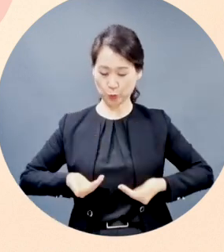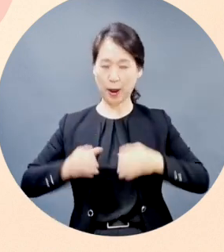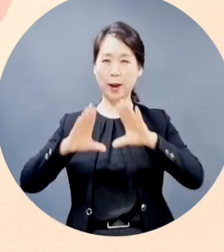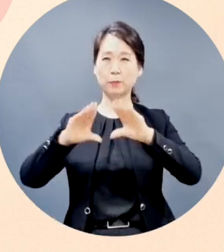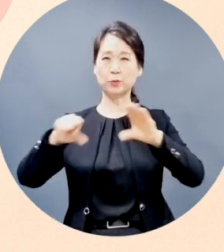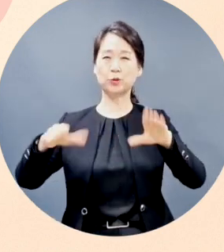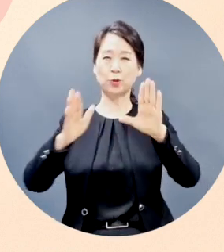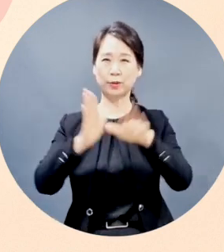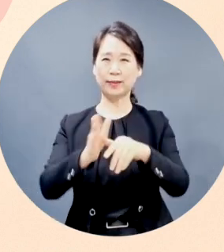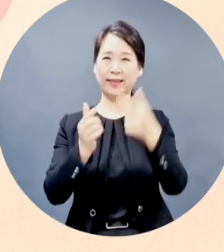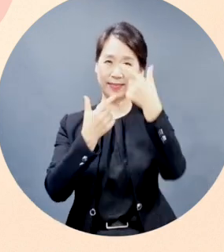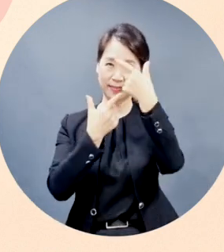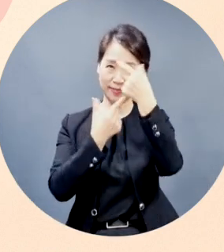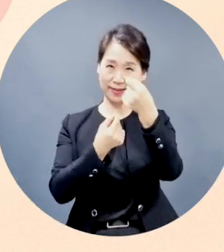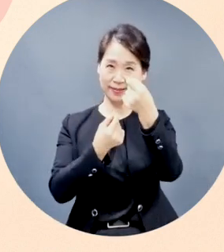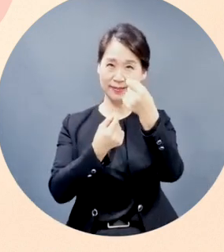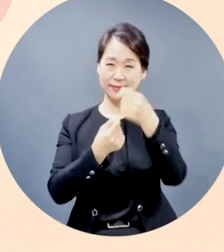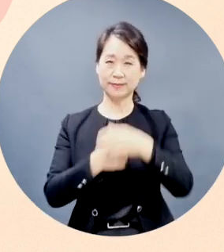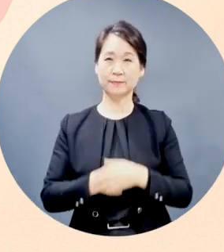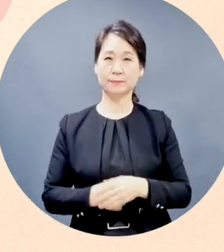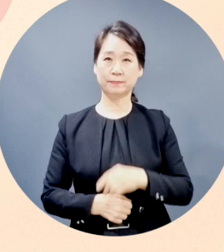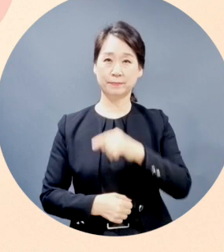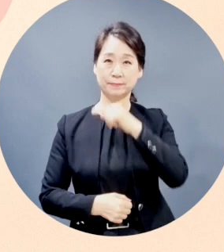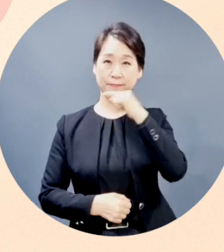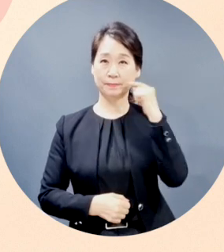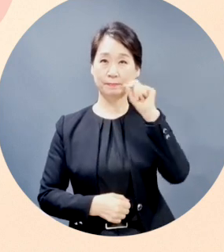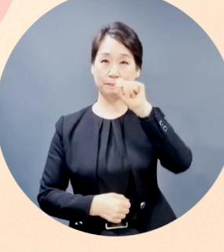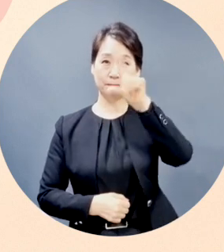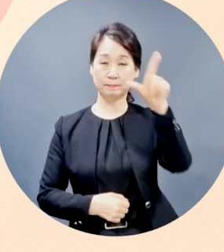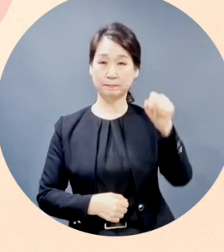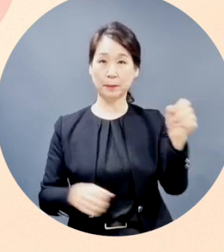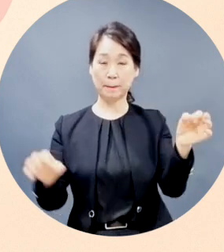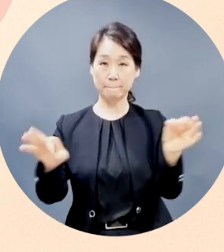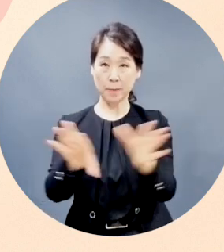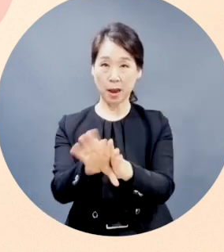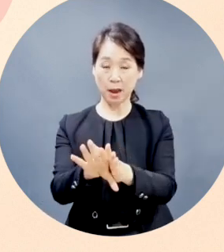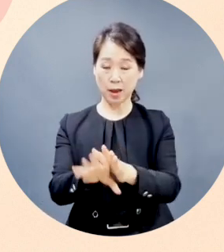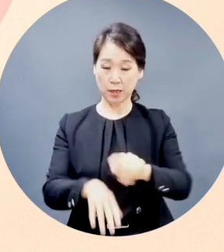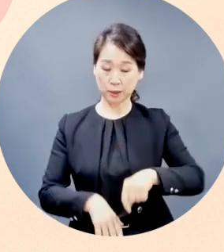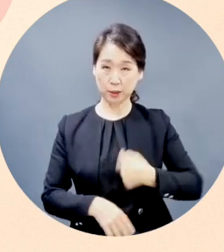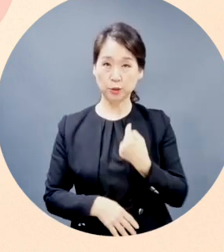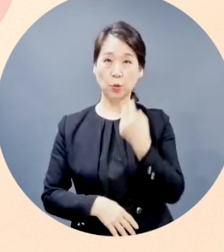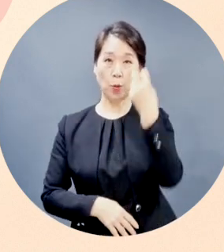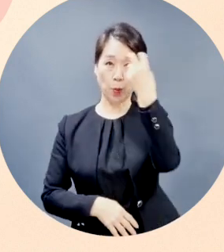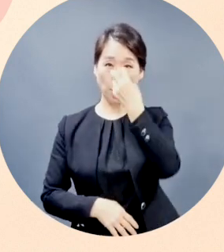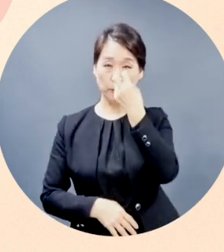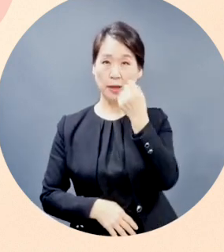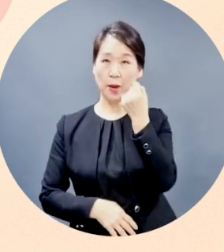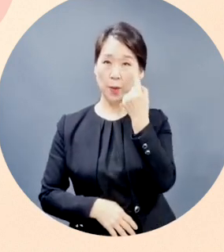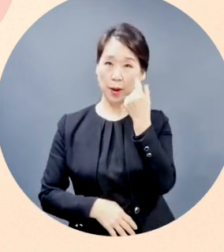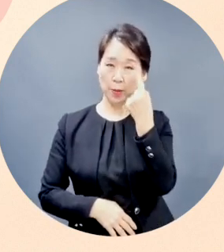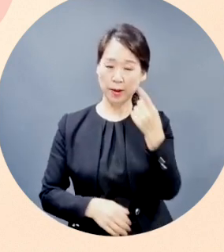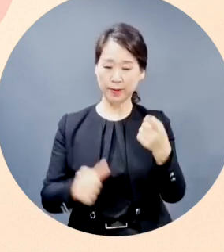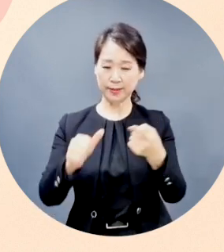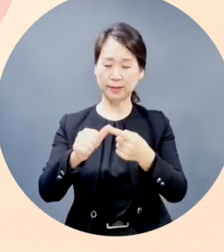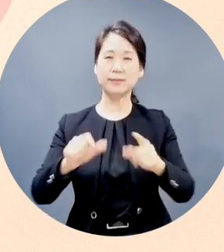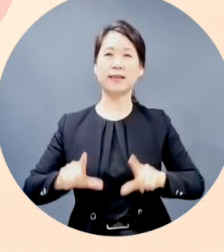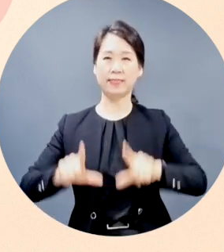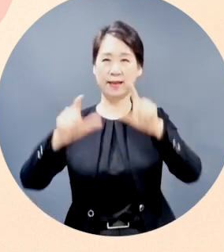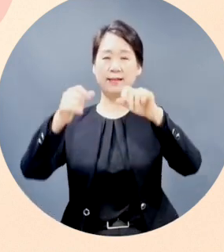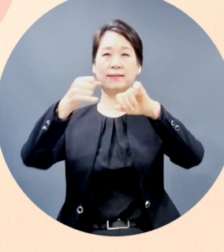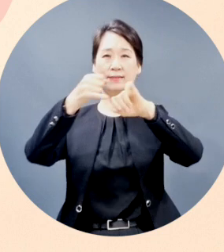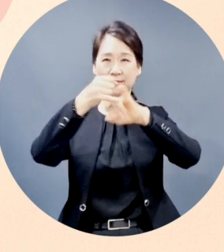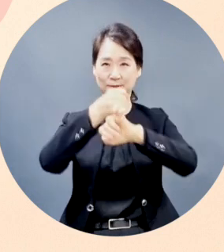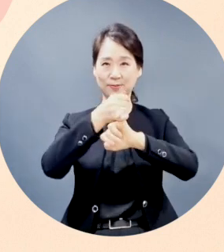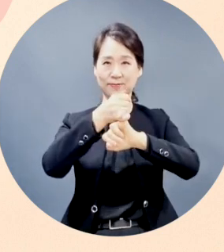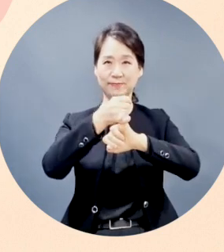가장 부드러울 때 하는 것이 좋습니다. 폐경 여성의 경우에는 유방 자가 진단하는 날을 매월 첫째 날로